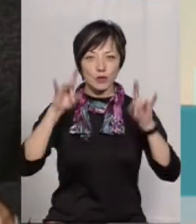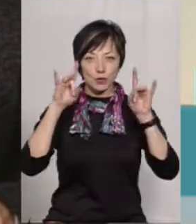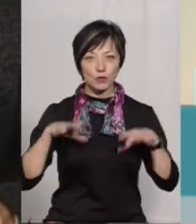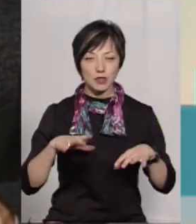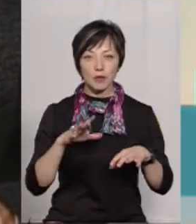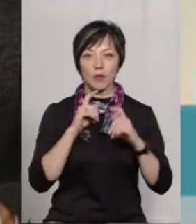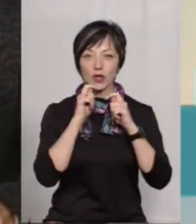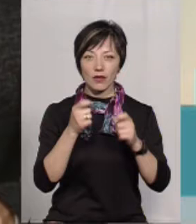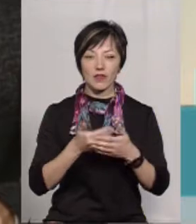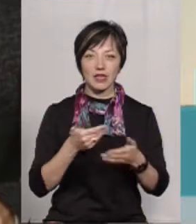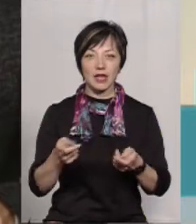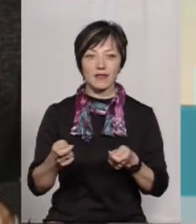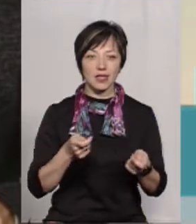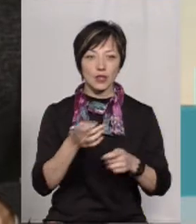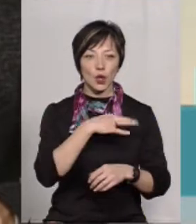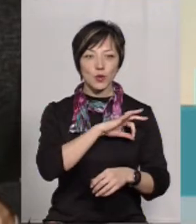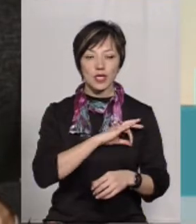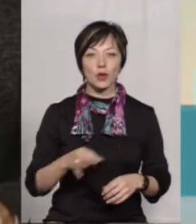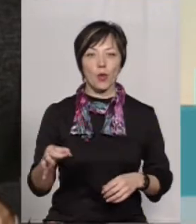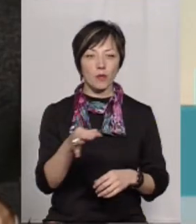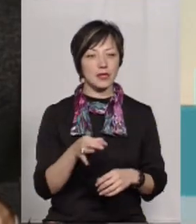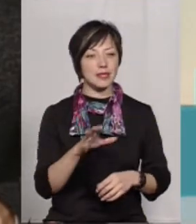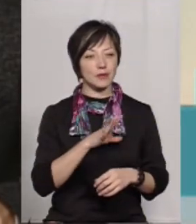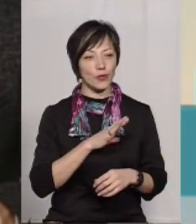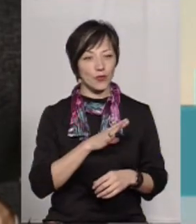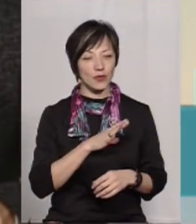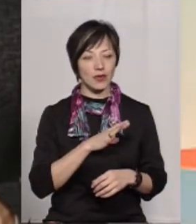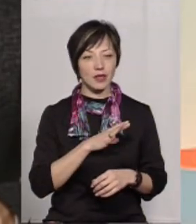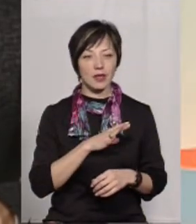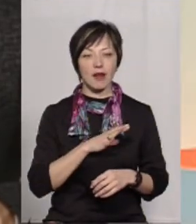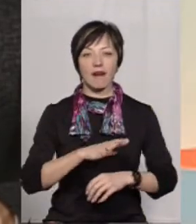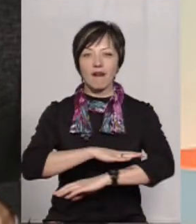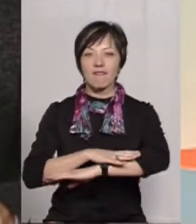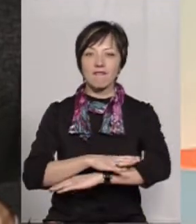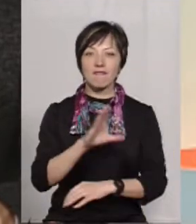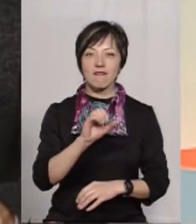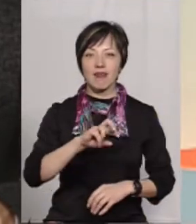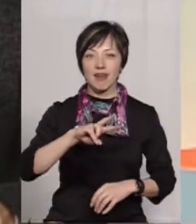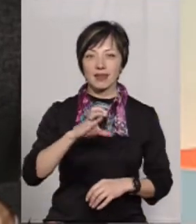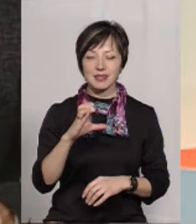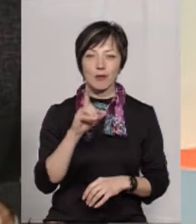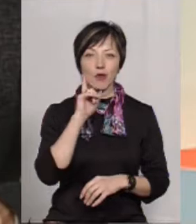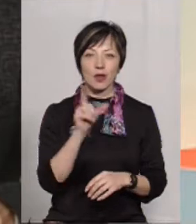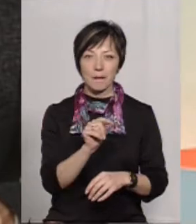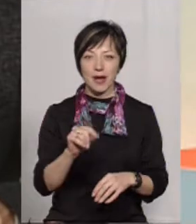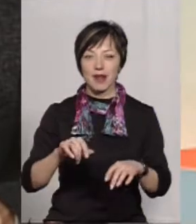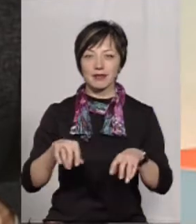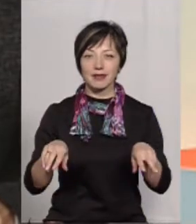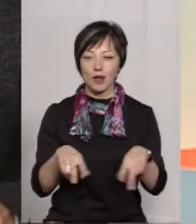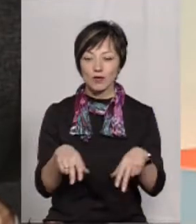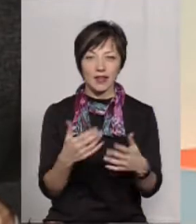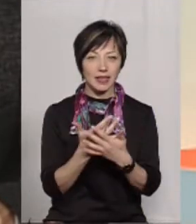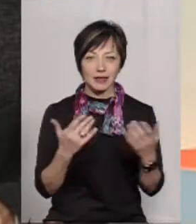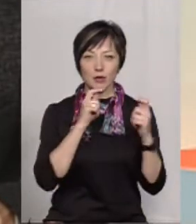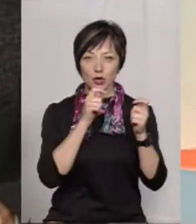сюрпризом, подарунком від керівництва юстиції області був і Віденський вальс, молода пара танцювала, і різного